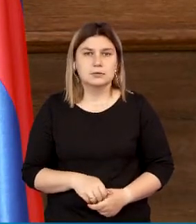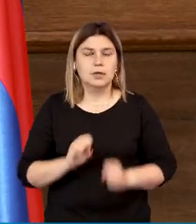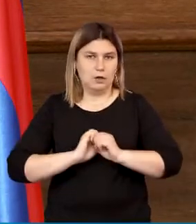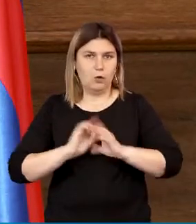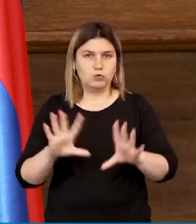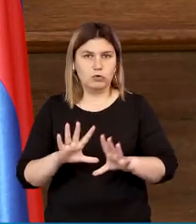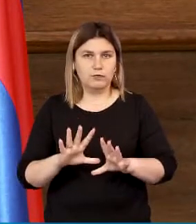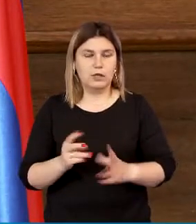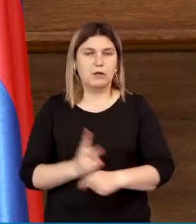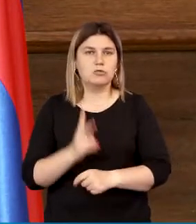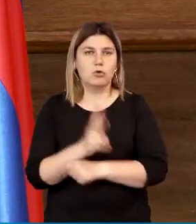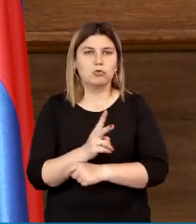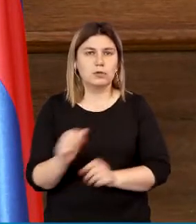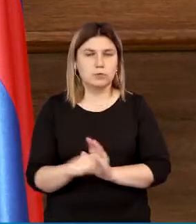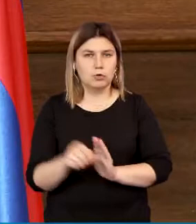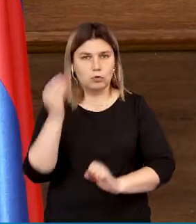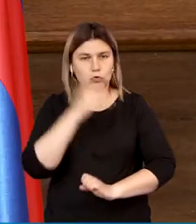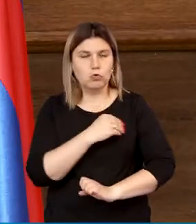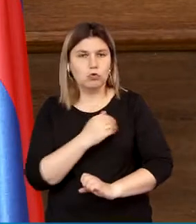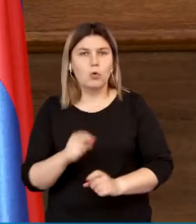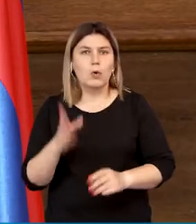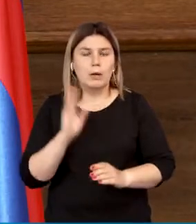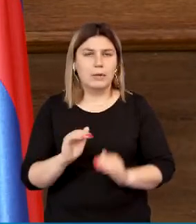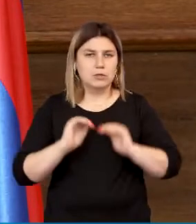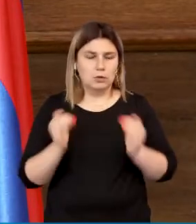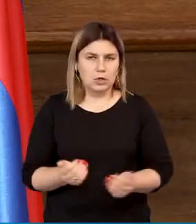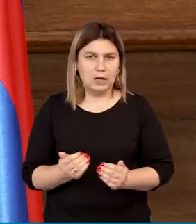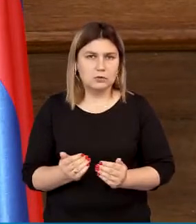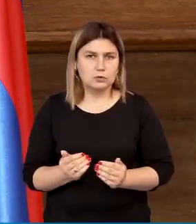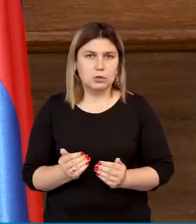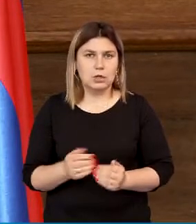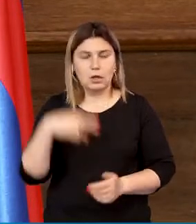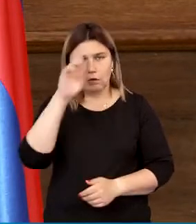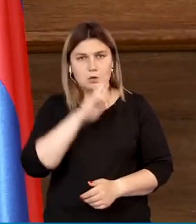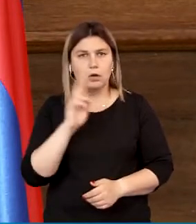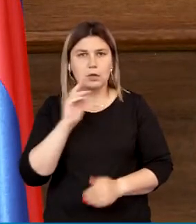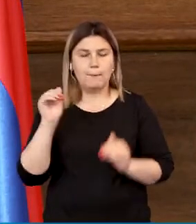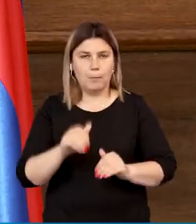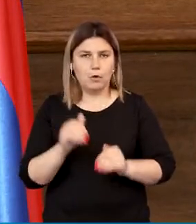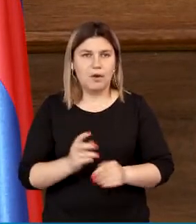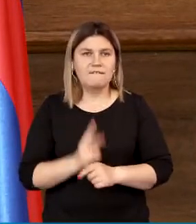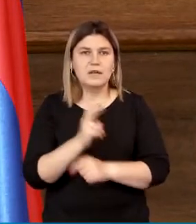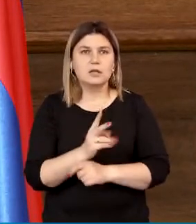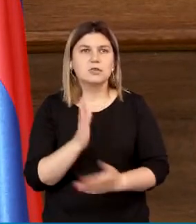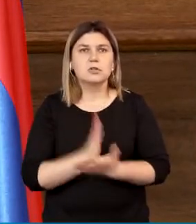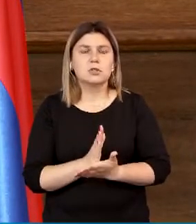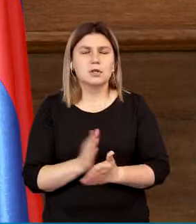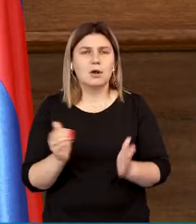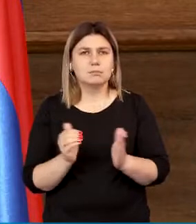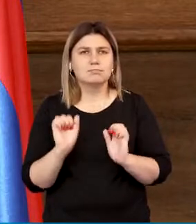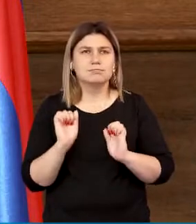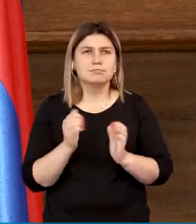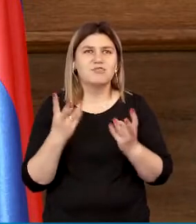Oczywiście dostęp do placówek też będzie ograniczony, więc rodzice będą mogli wejść tylko w niezbędnym